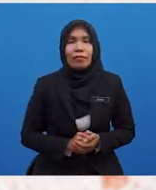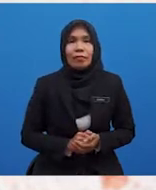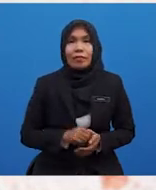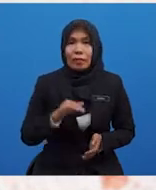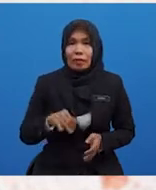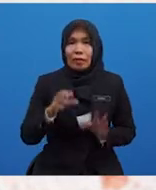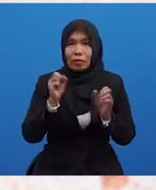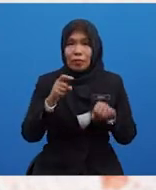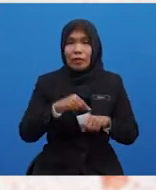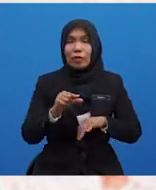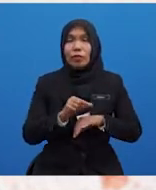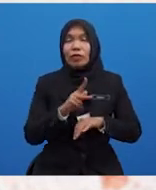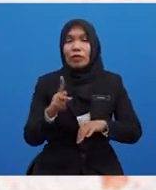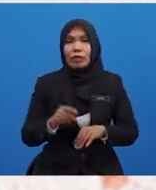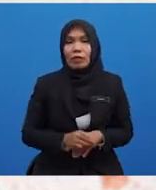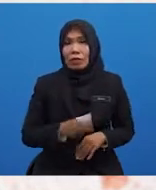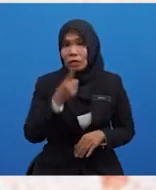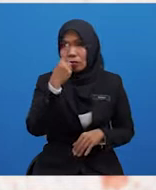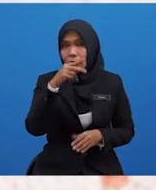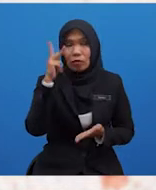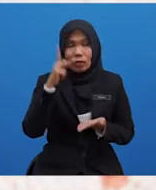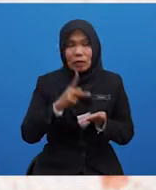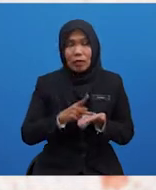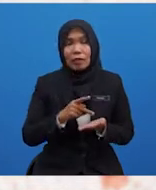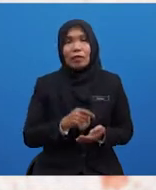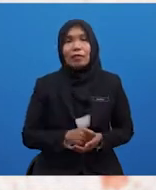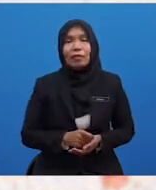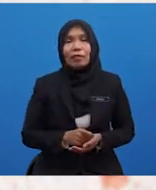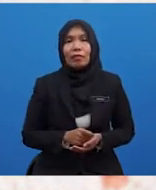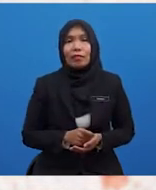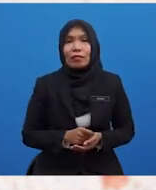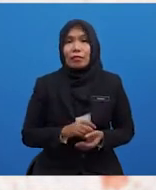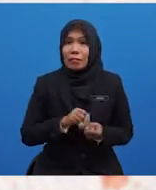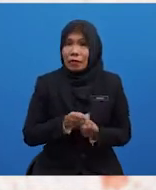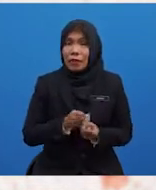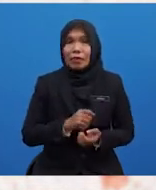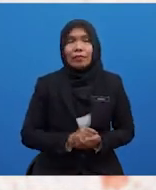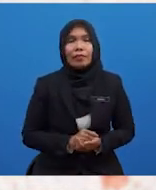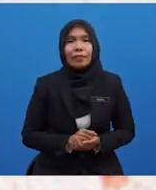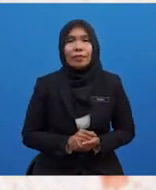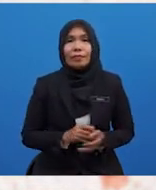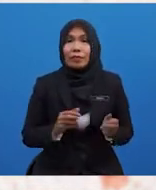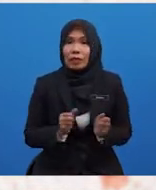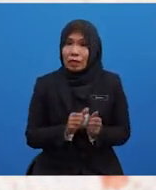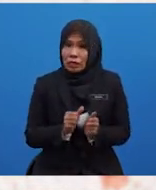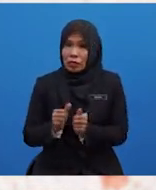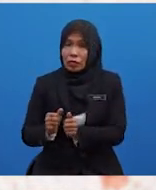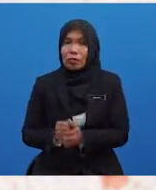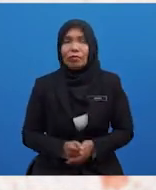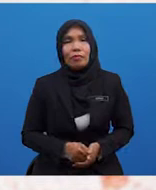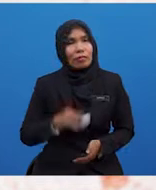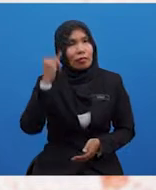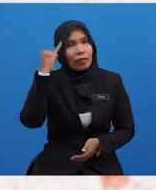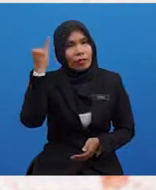digunakan untuk mengenal pasti punca masalah dengan menyusun idea-idea kompleks